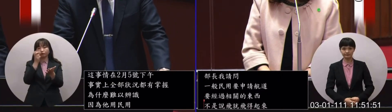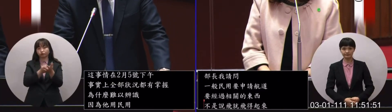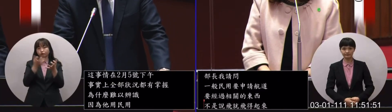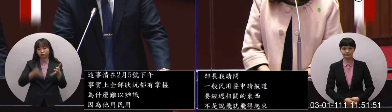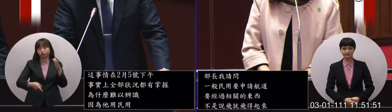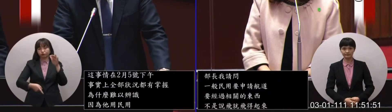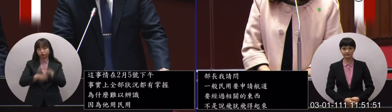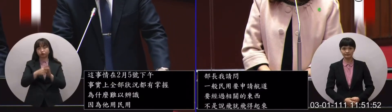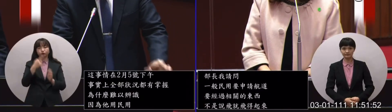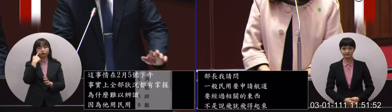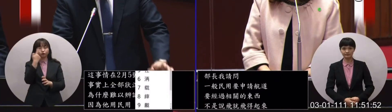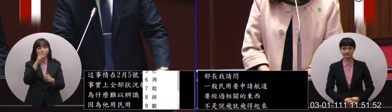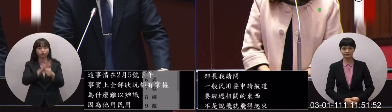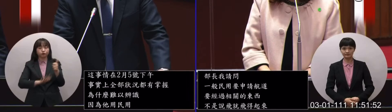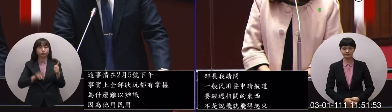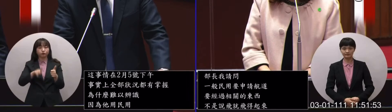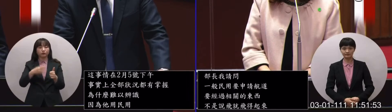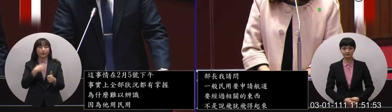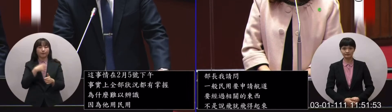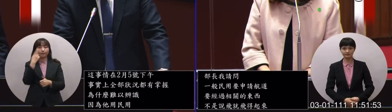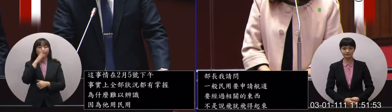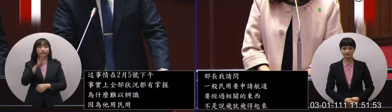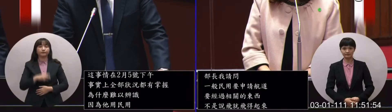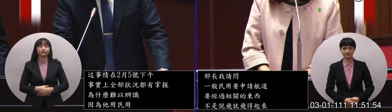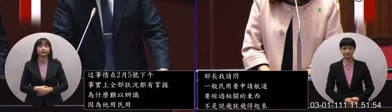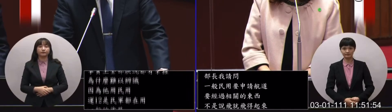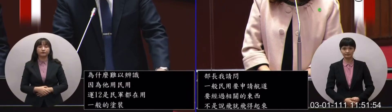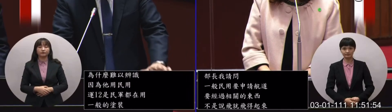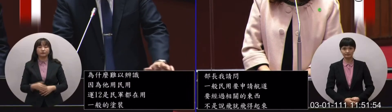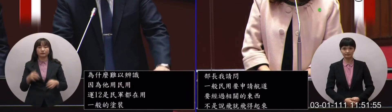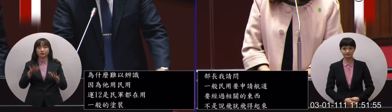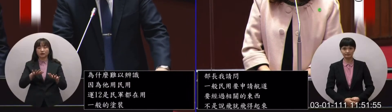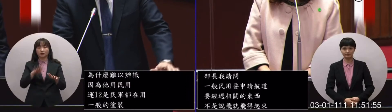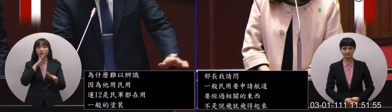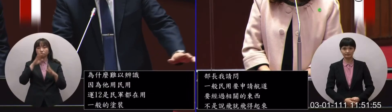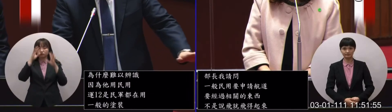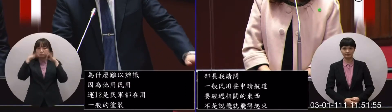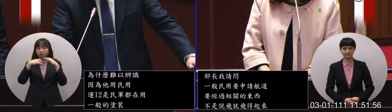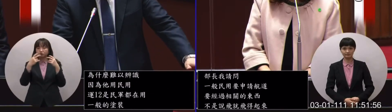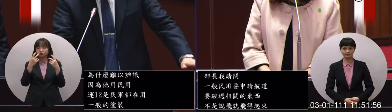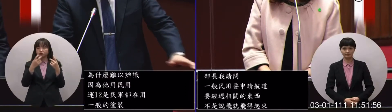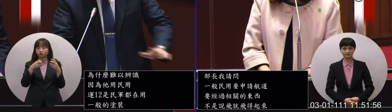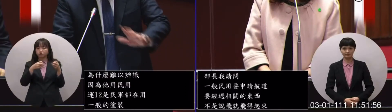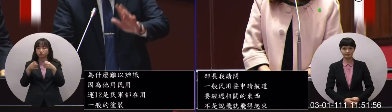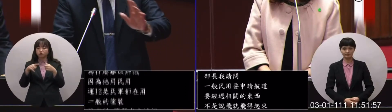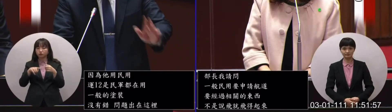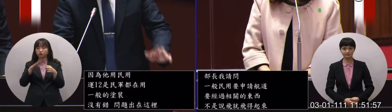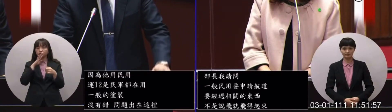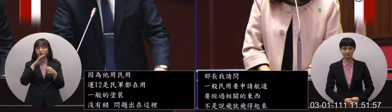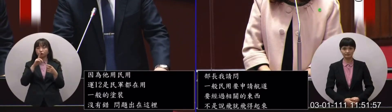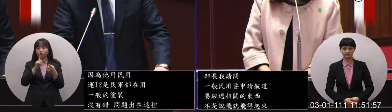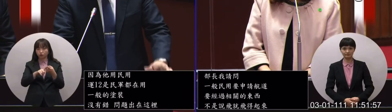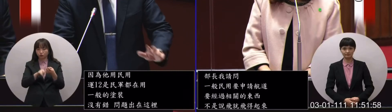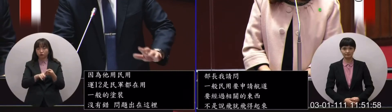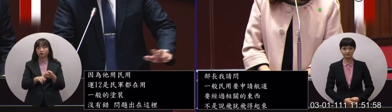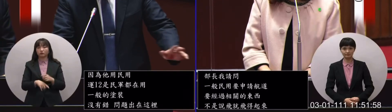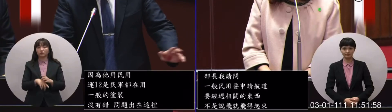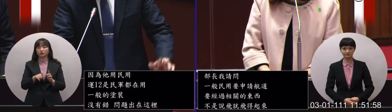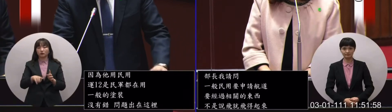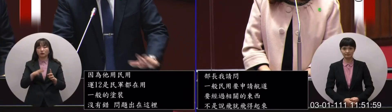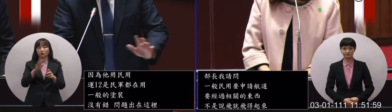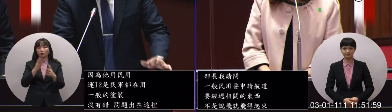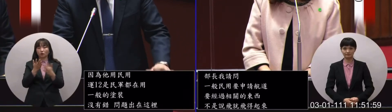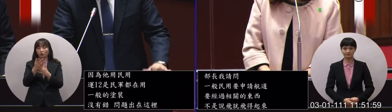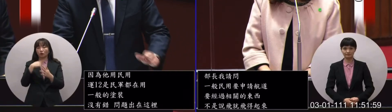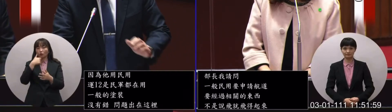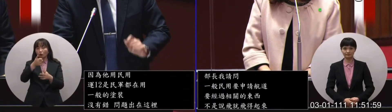叫危害到一个安全的问题。所以我们目前呢，我们检讨部队的反应没有错的。我还亲到那边